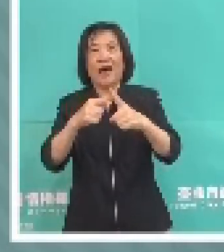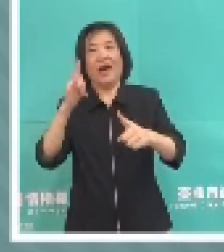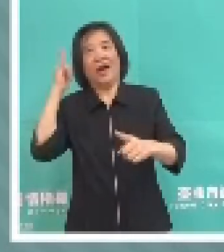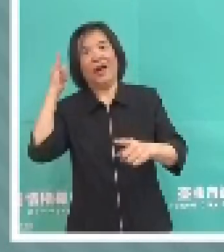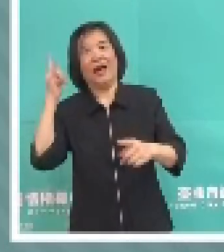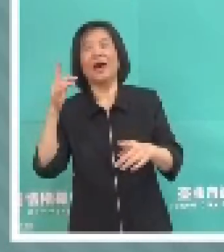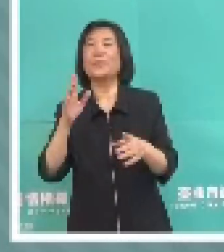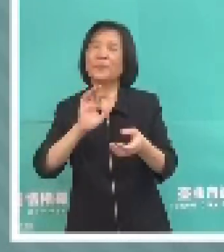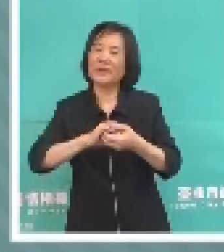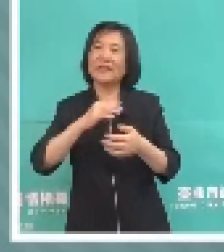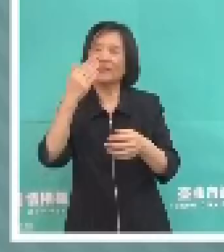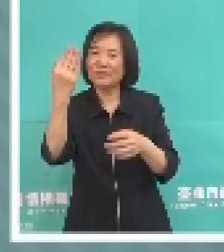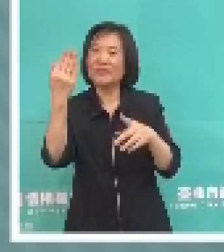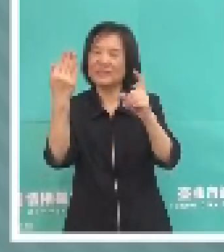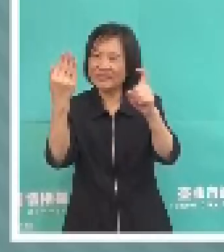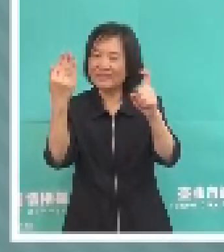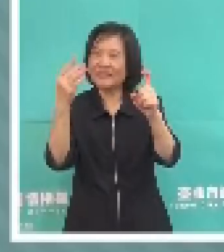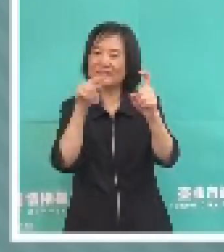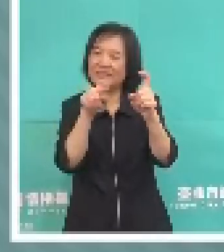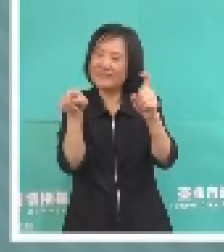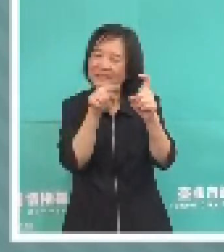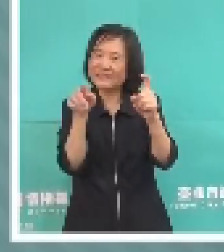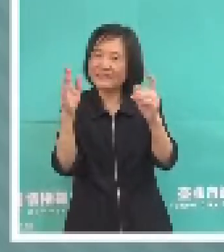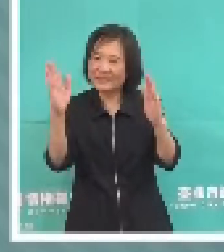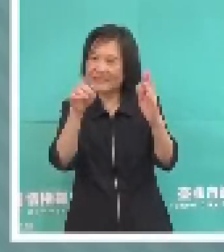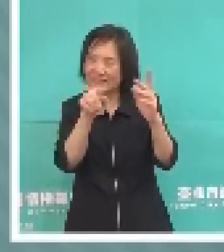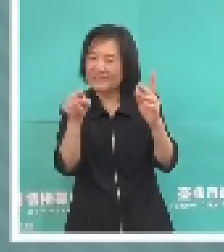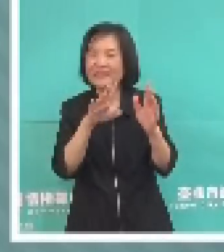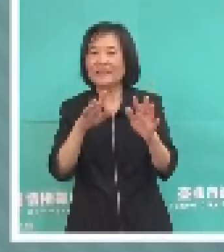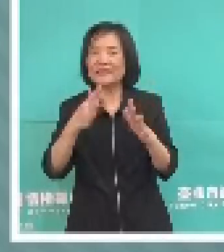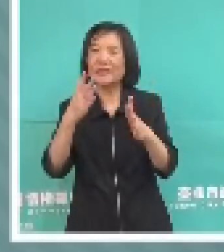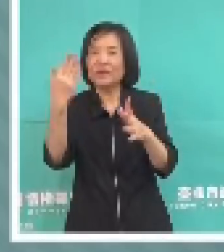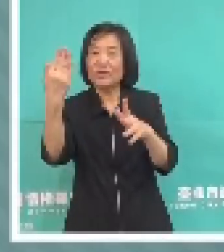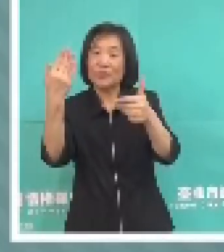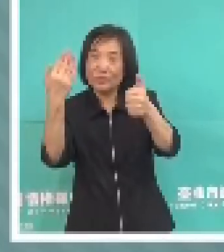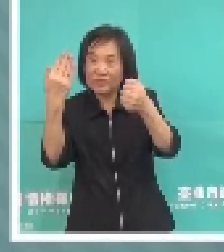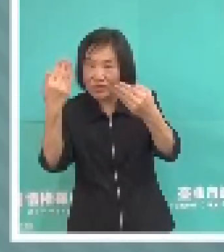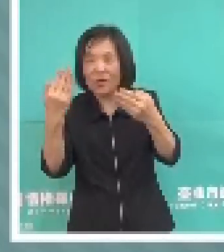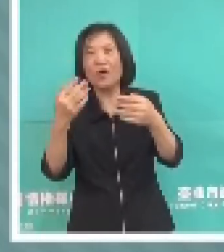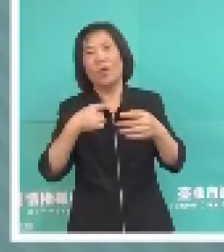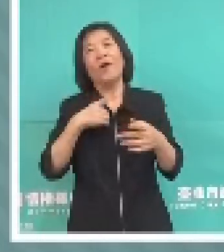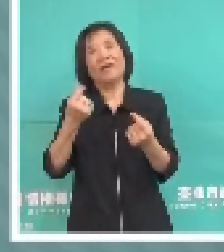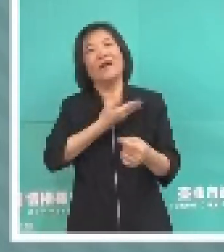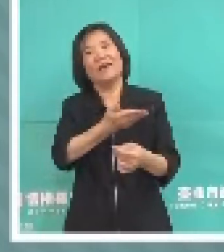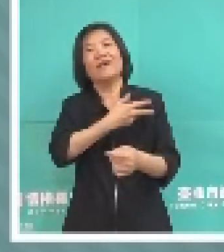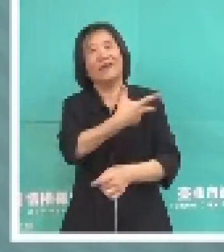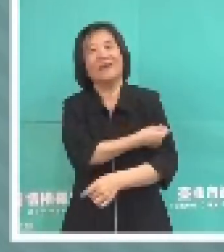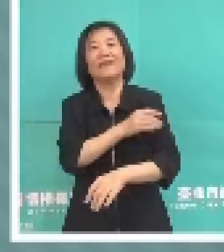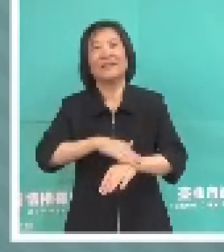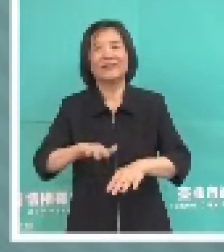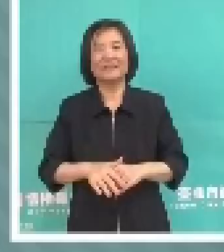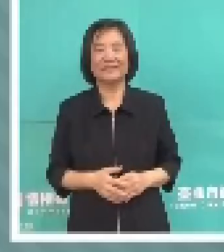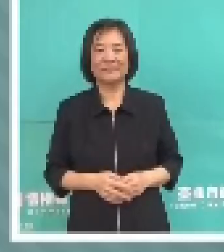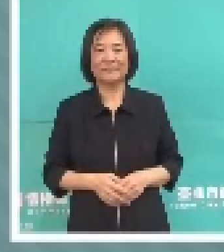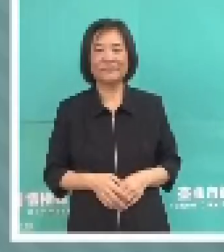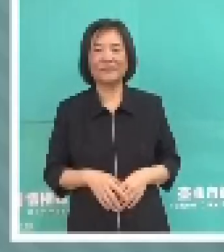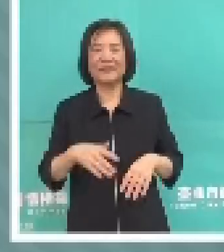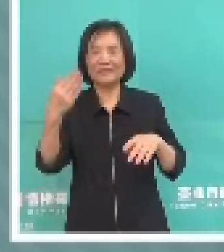需要了。在九点到十点之中，你方便的时间来，你九点五十九来，我们还是会给你打的，所以你就那个时间来就可以了。